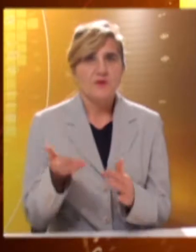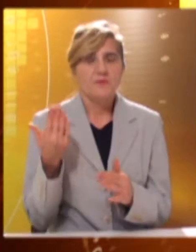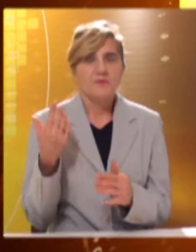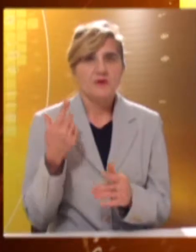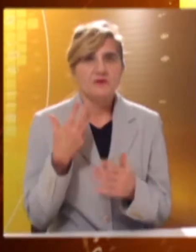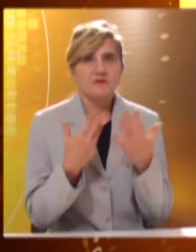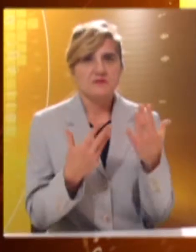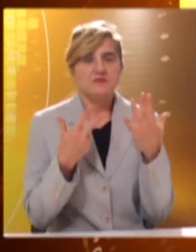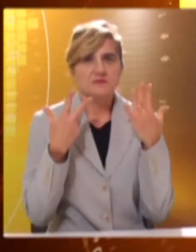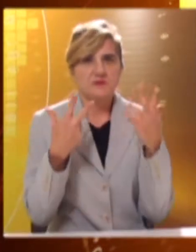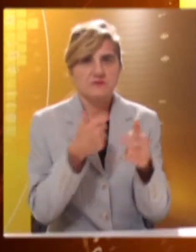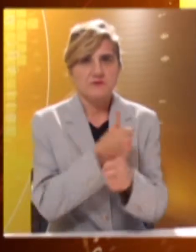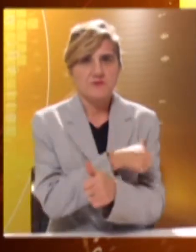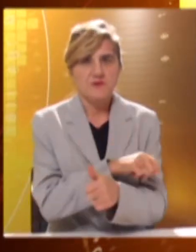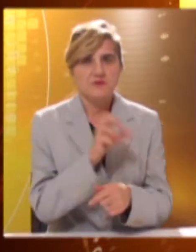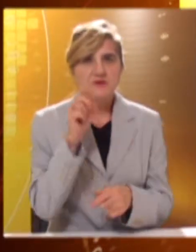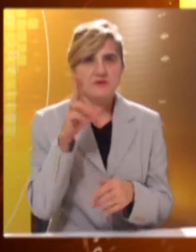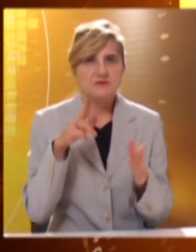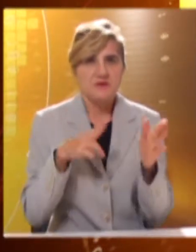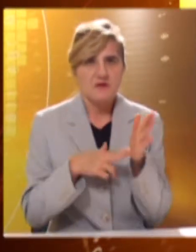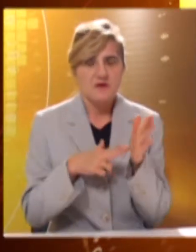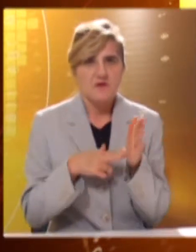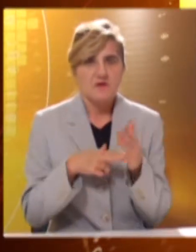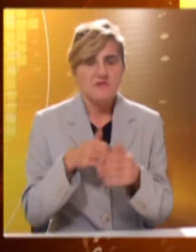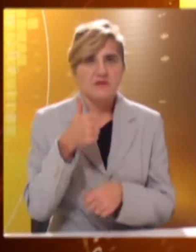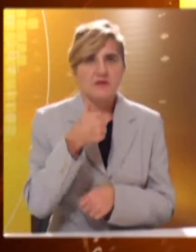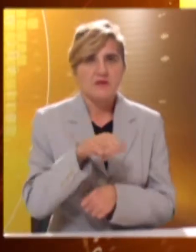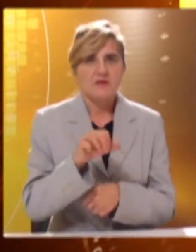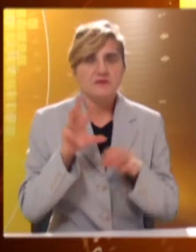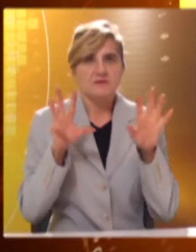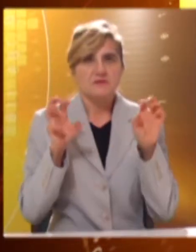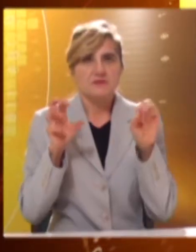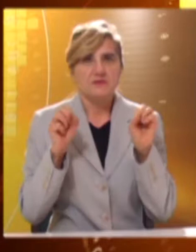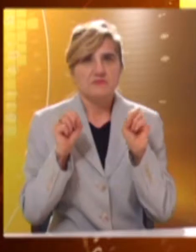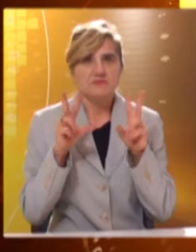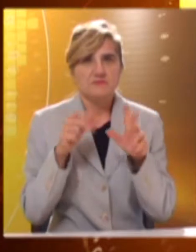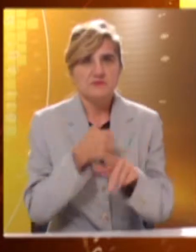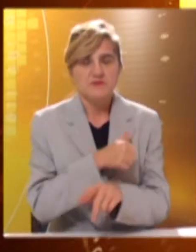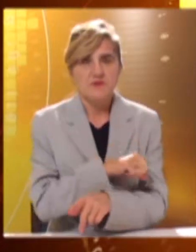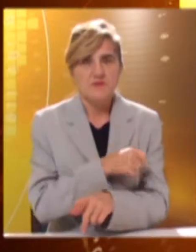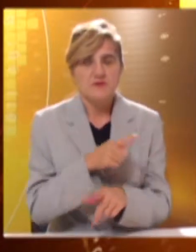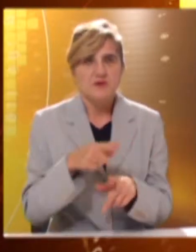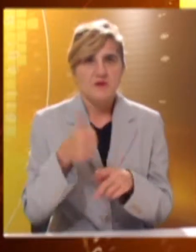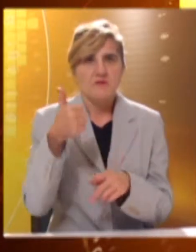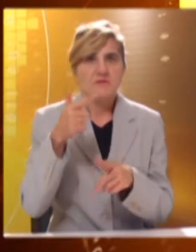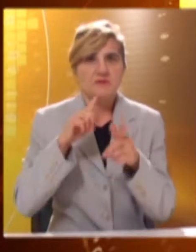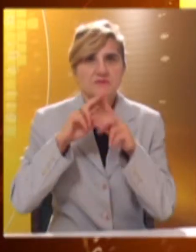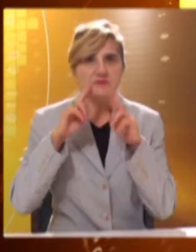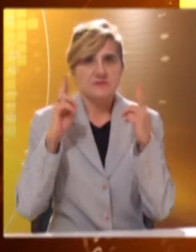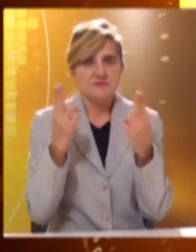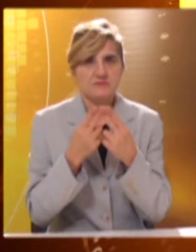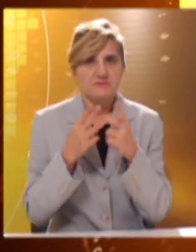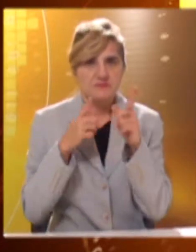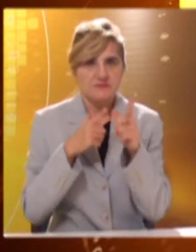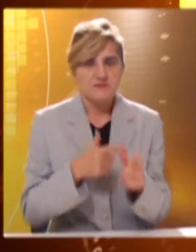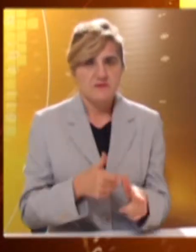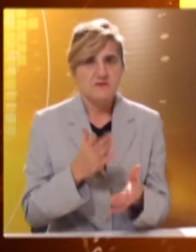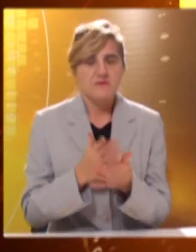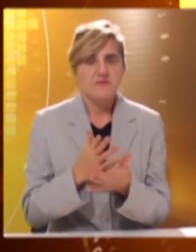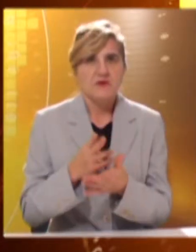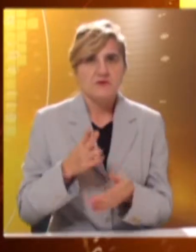Pre 98 godina, 13. novembra 1918. srpska vojska, pobednička vojska u Prvom svjetskom ratu, stigla je vozom